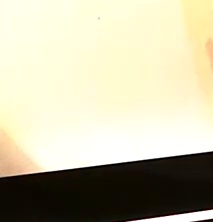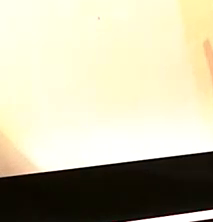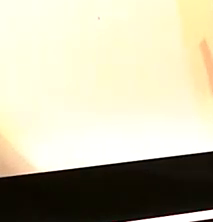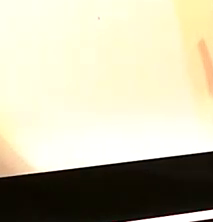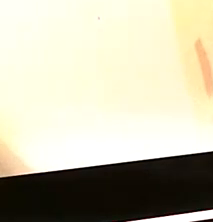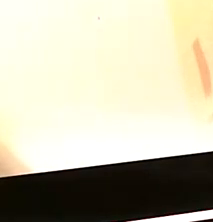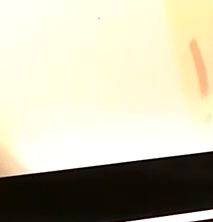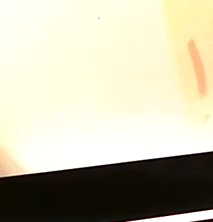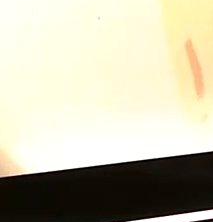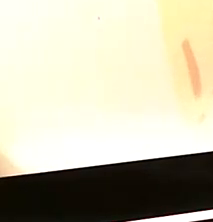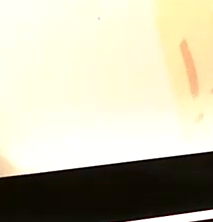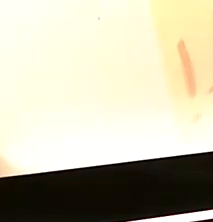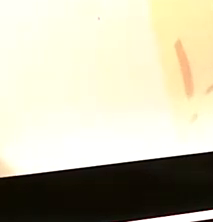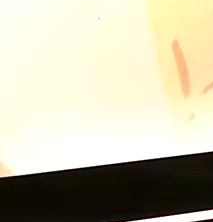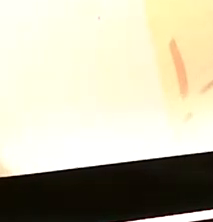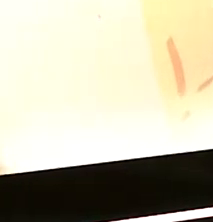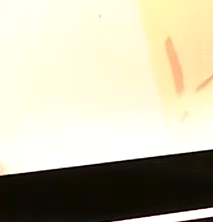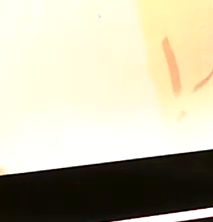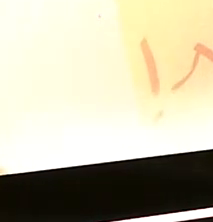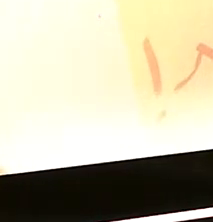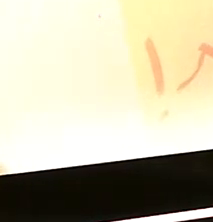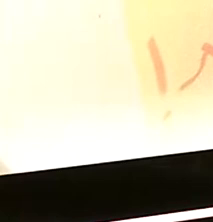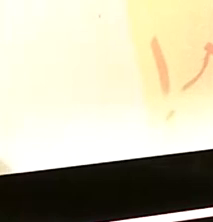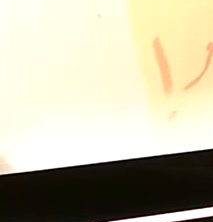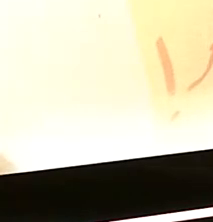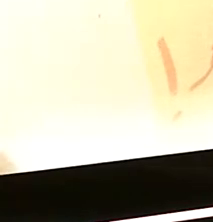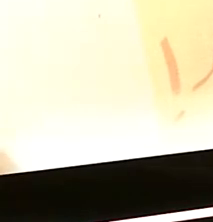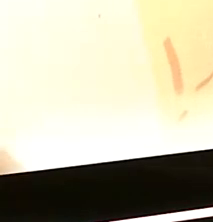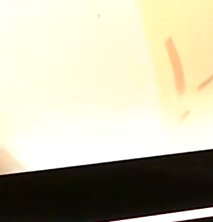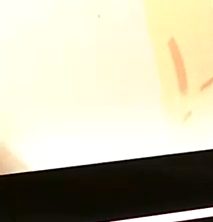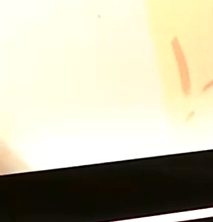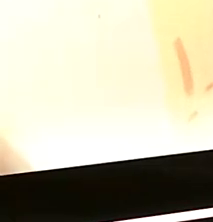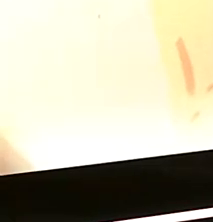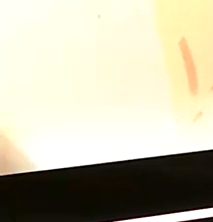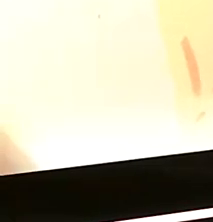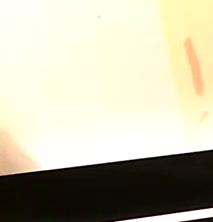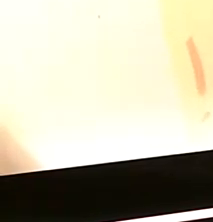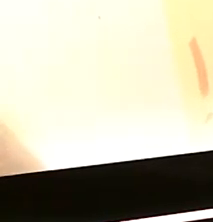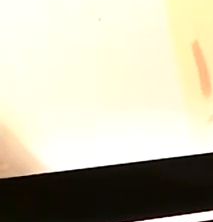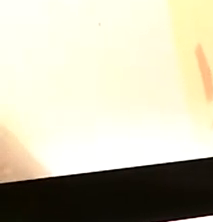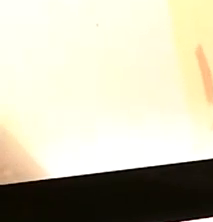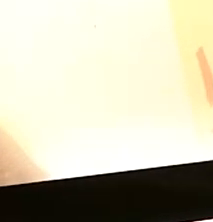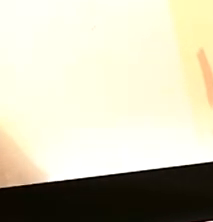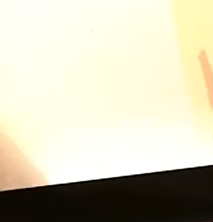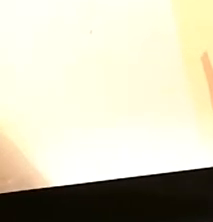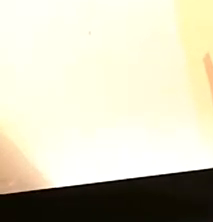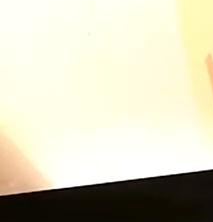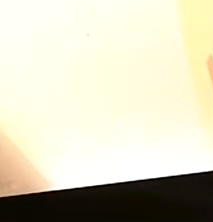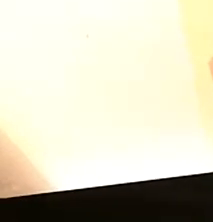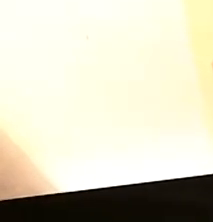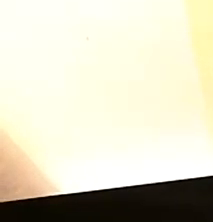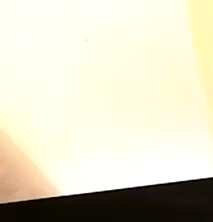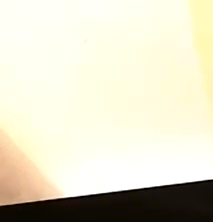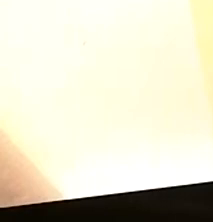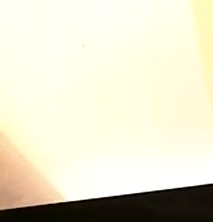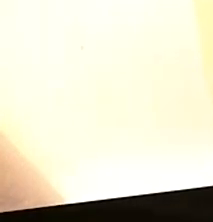מה אל-חרב. בקפי מה אל-משקל. שעה מן שעה ואבא מן אבא. איחנה נאיש עון מעבד.